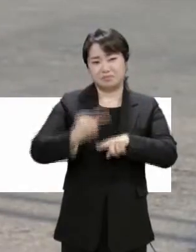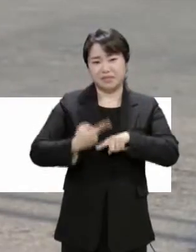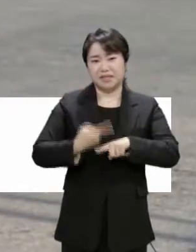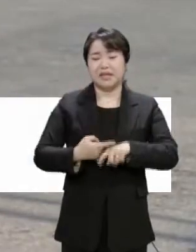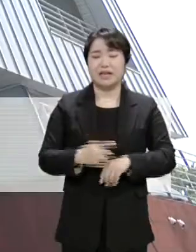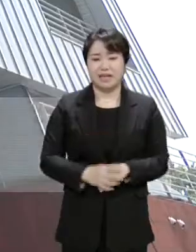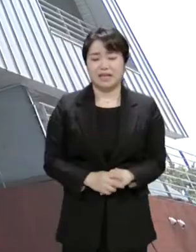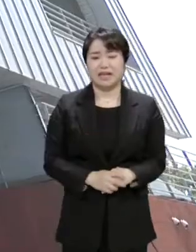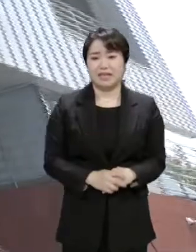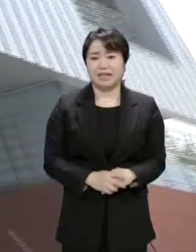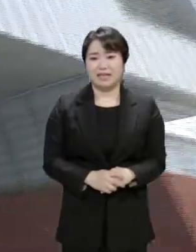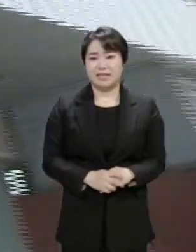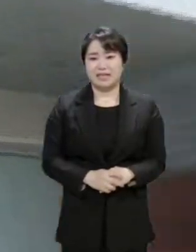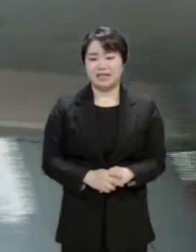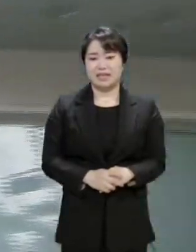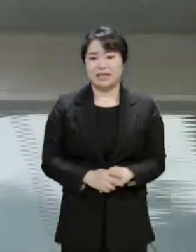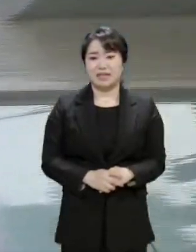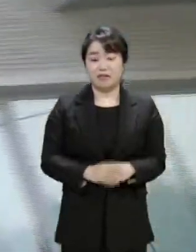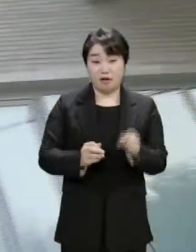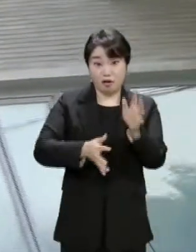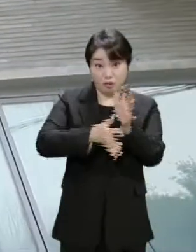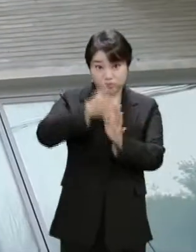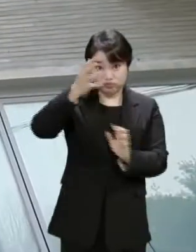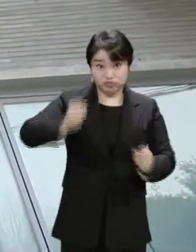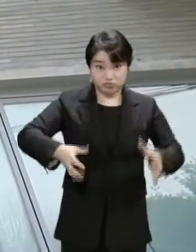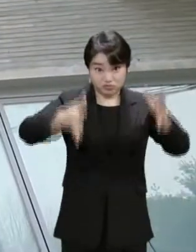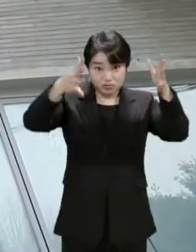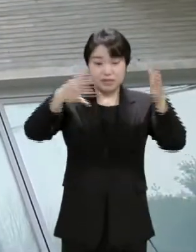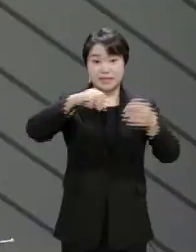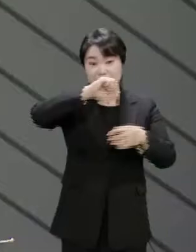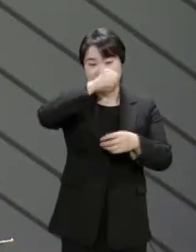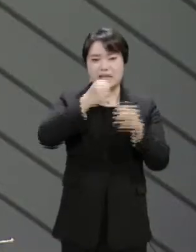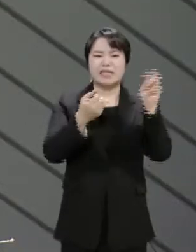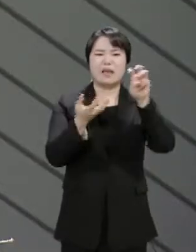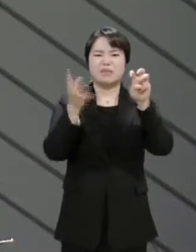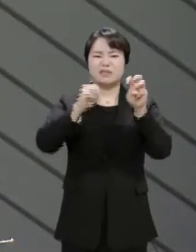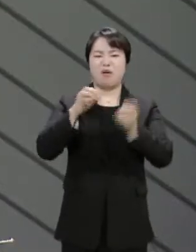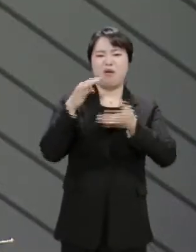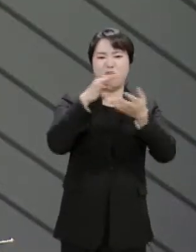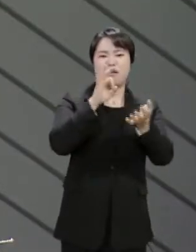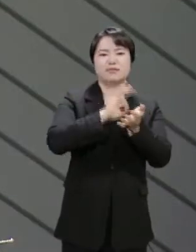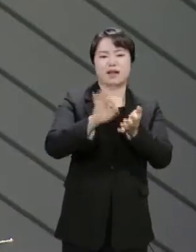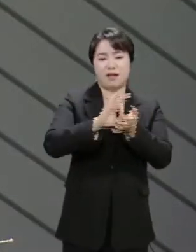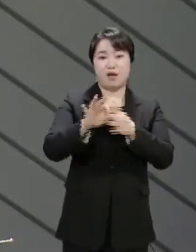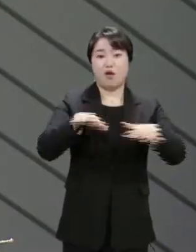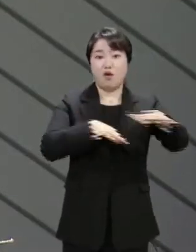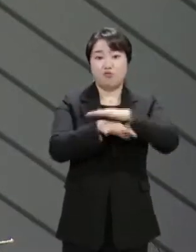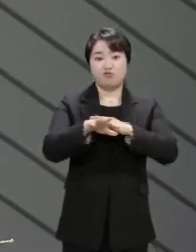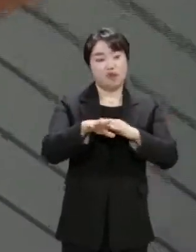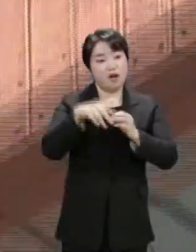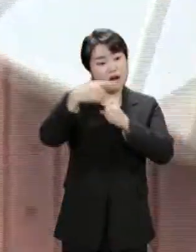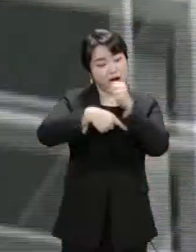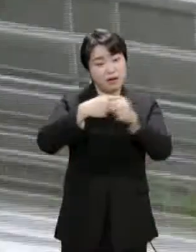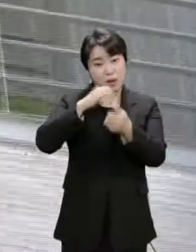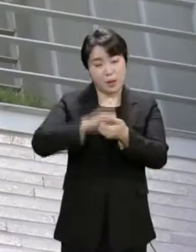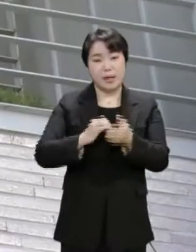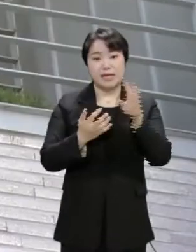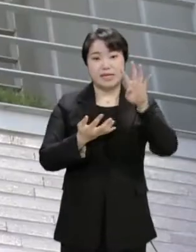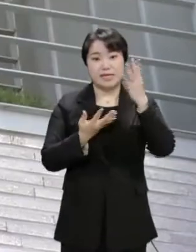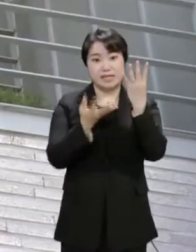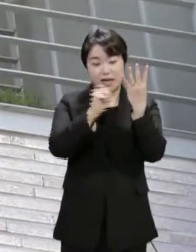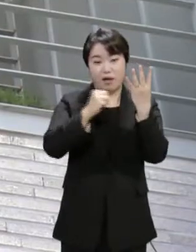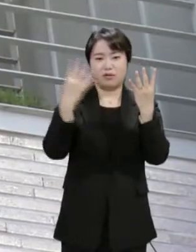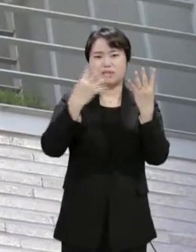같다. 이 건물에 투입된 예산은 30억, 연간 운영비만 4억 4천만 원이